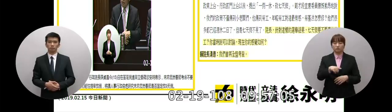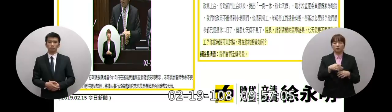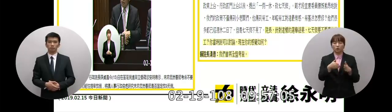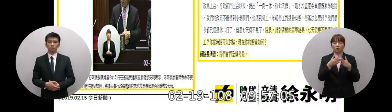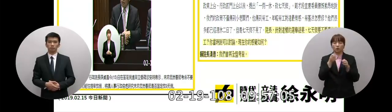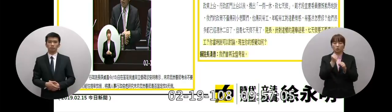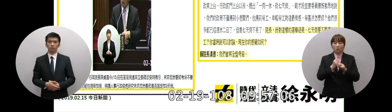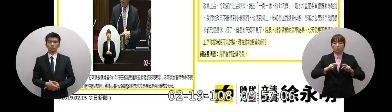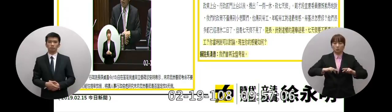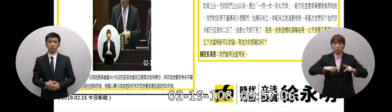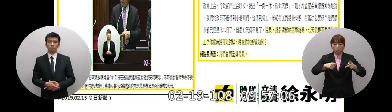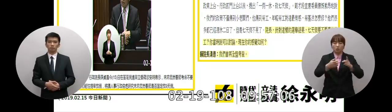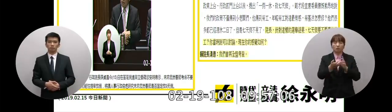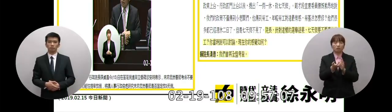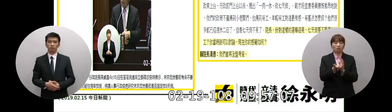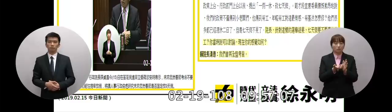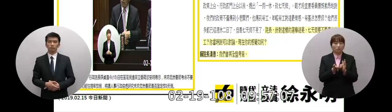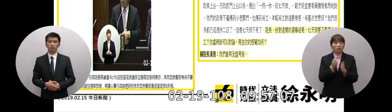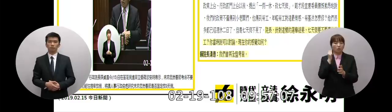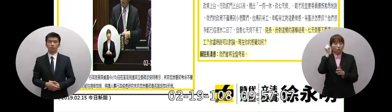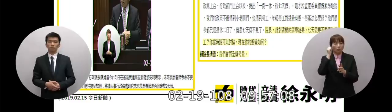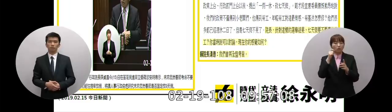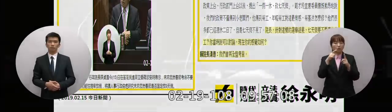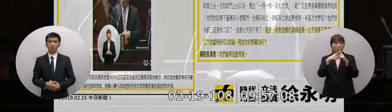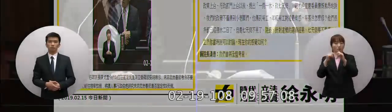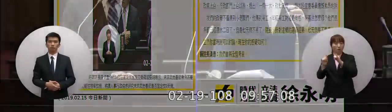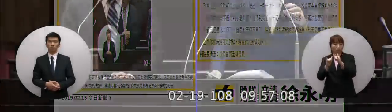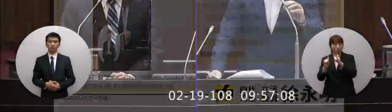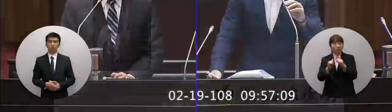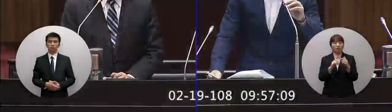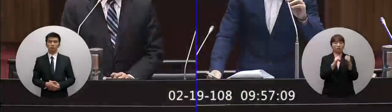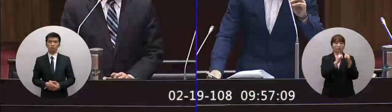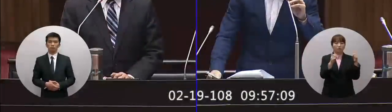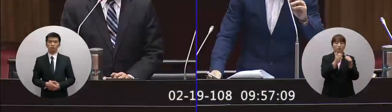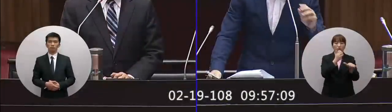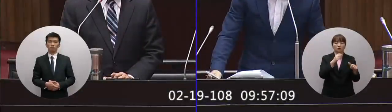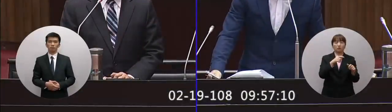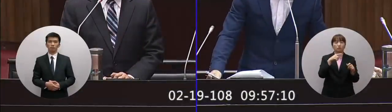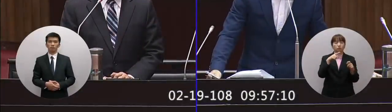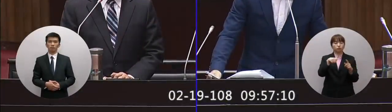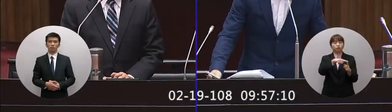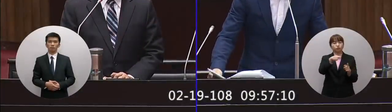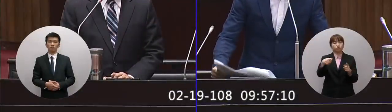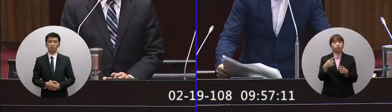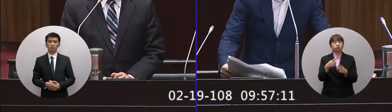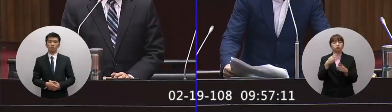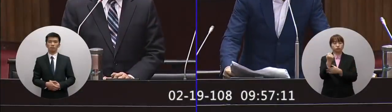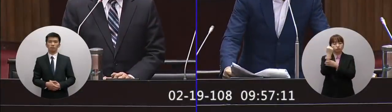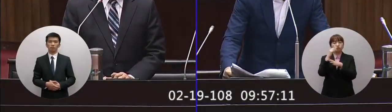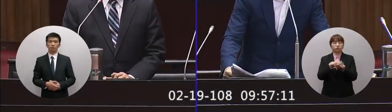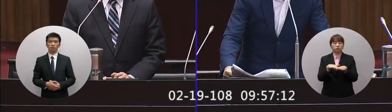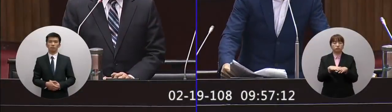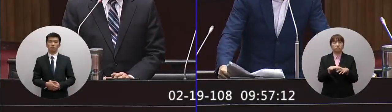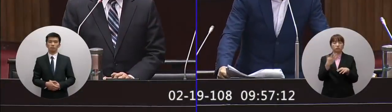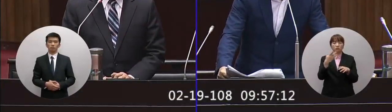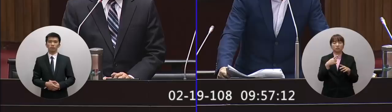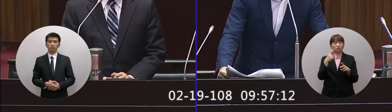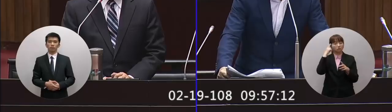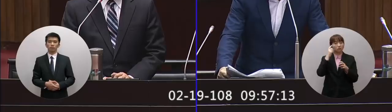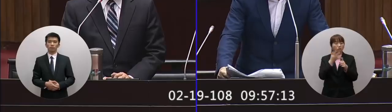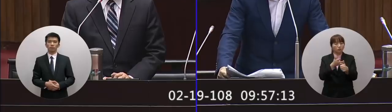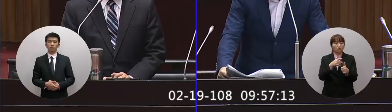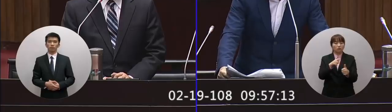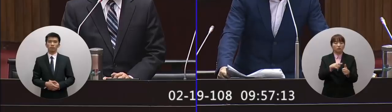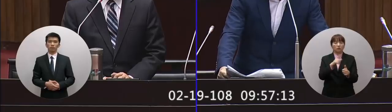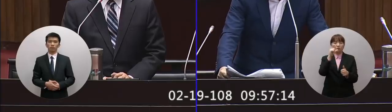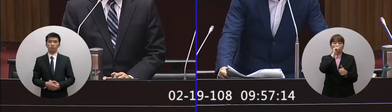做一些改革，且从人民的角度、民生的角度出发，我相信大家都支持。可是院长，我想问一个问题，这是一